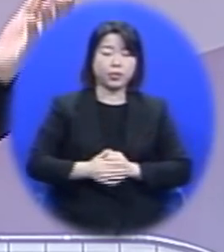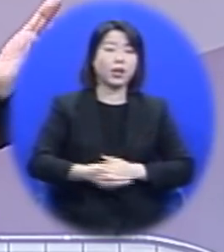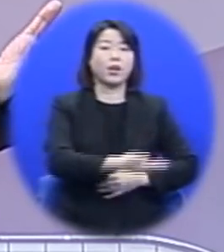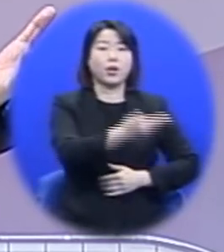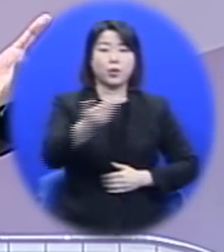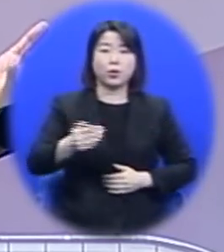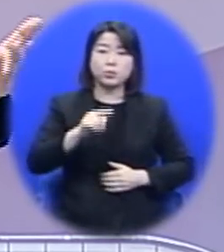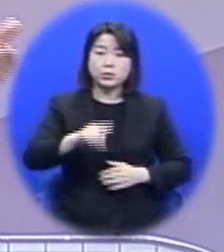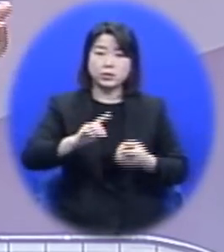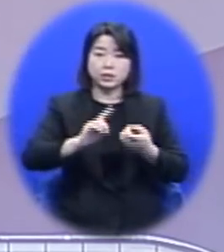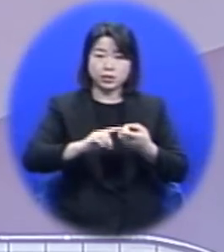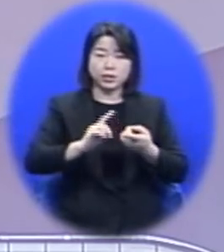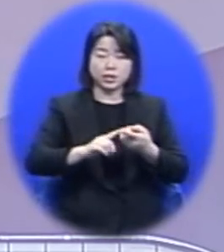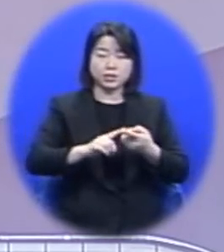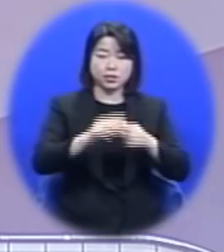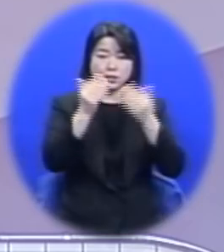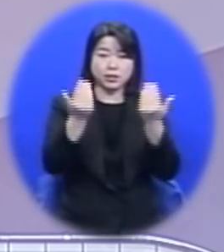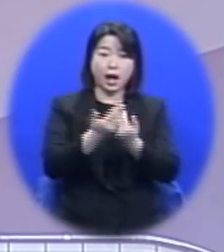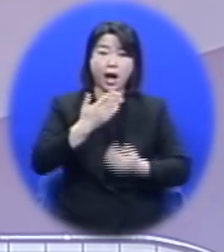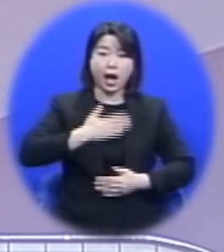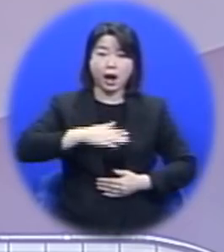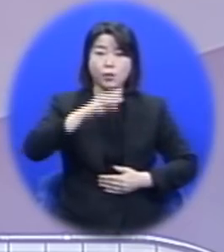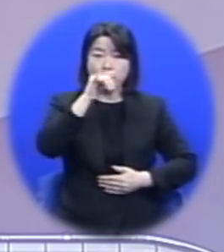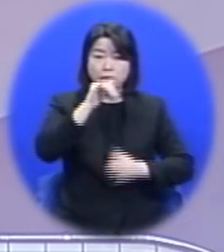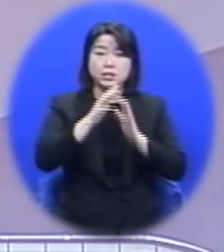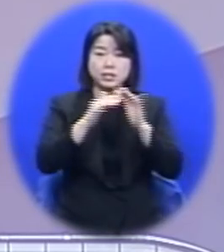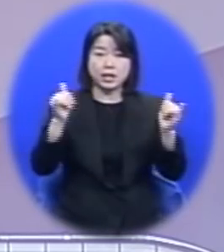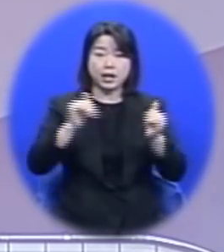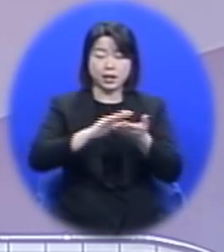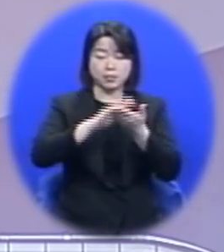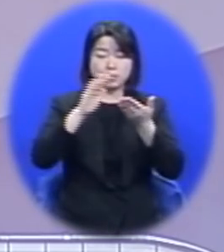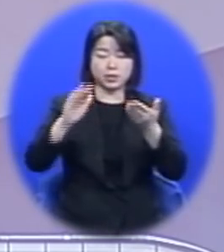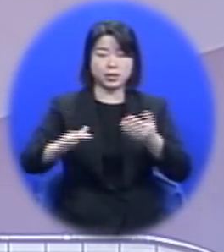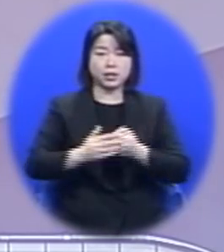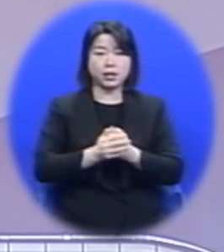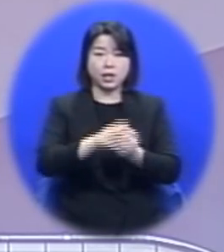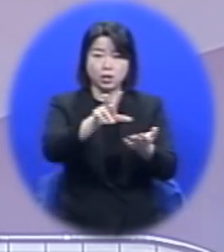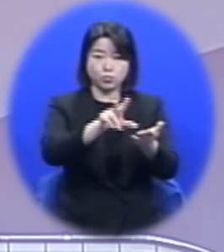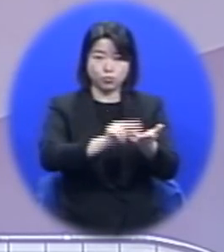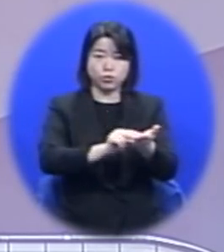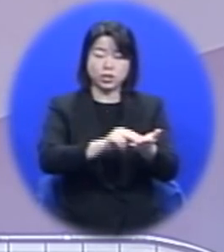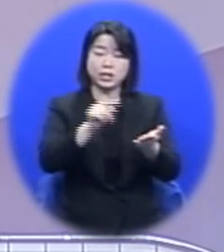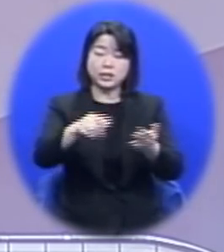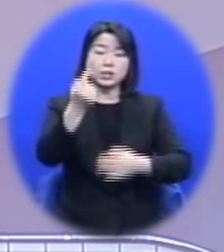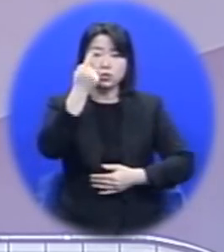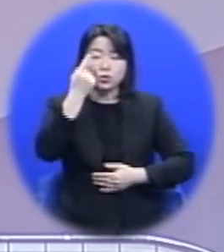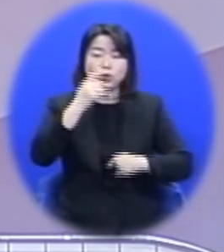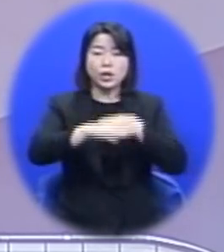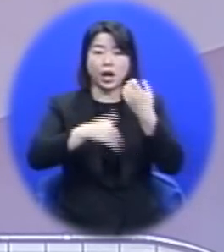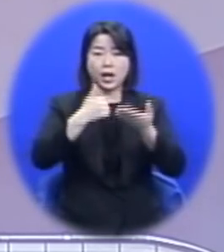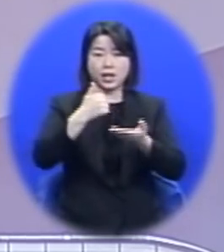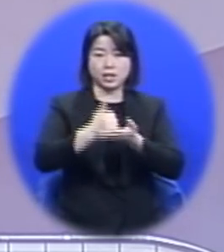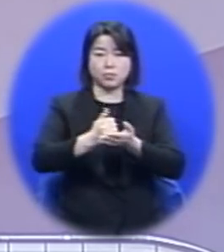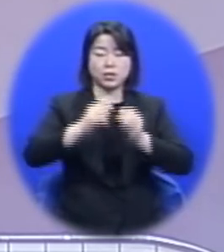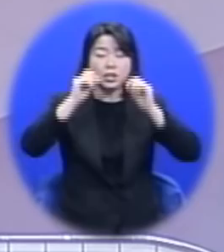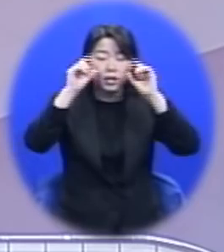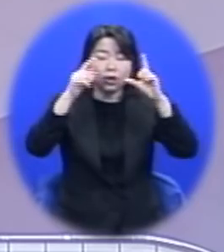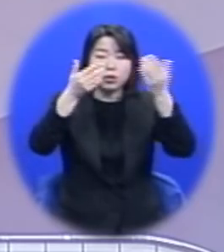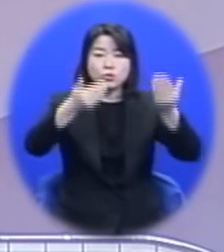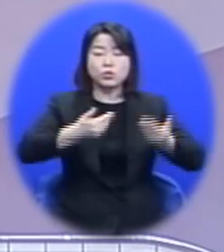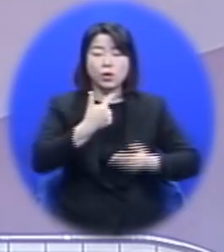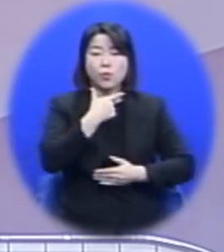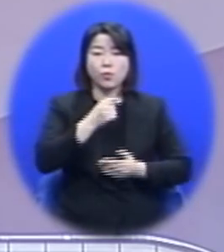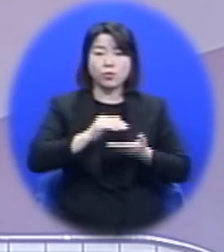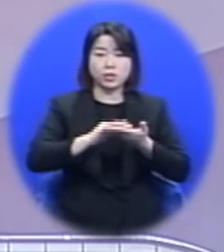여러분은 그 사실을 다 이미 알고 있는 사람들입니다. 문제는 오늘 그 눈을 하나님이 열어주시기를 원하시는 것입니다.